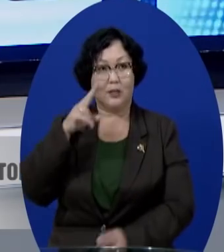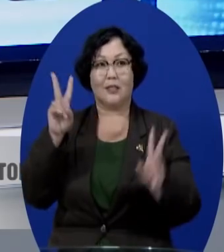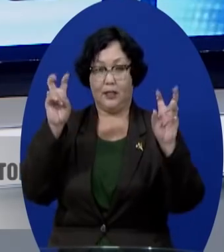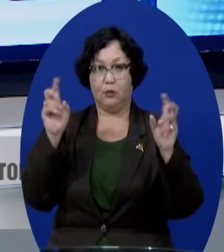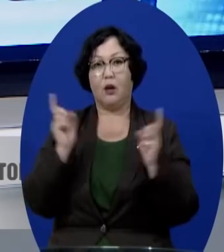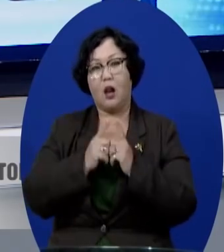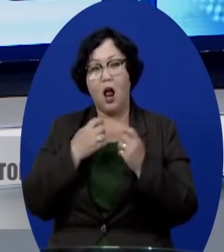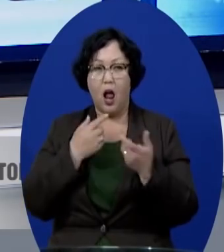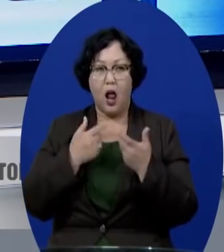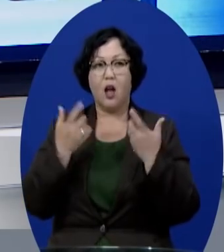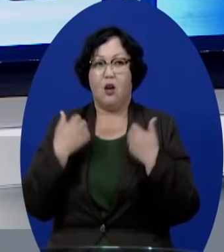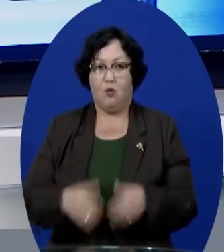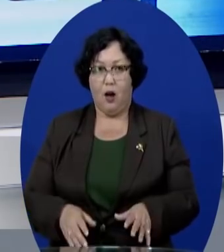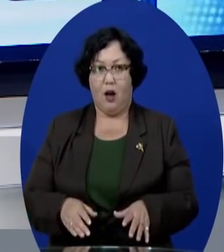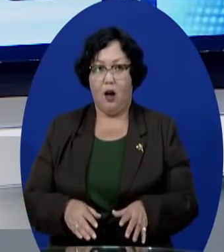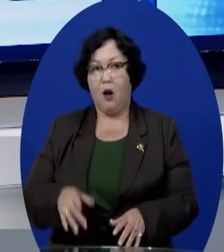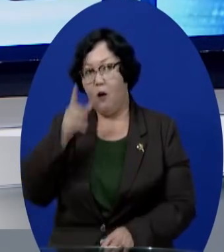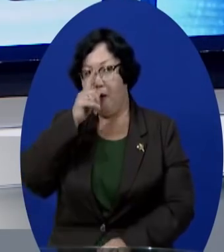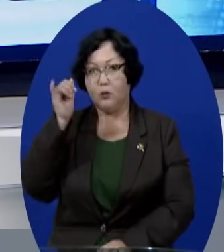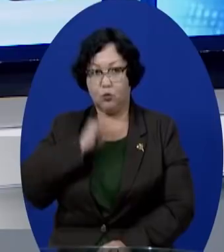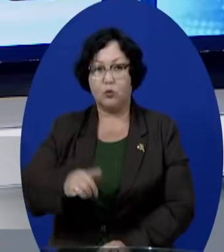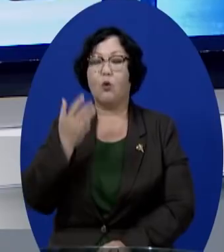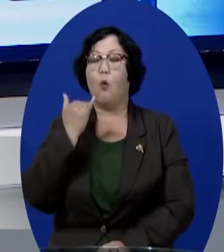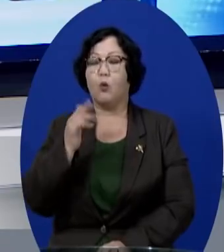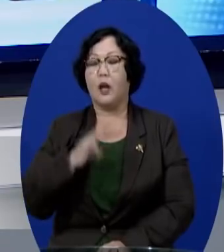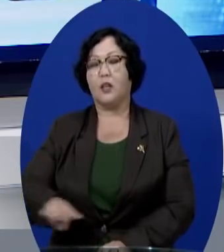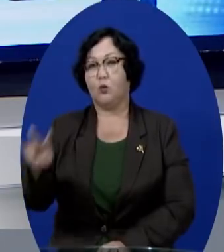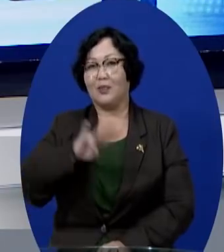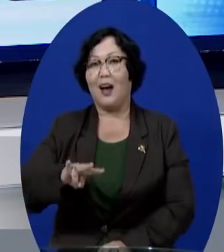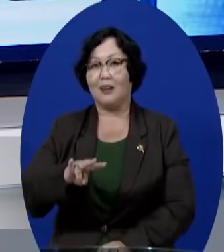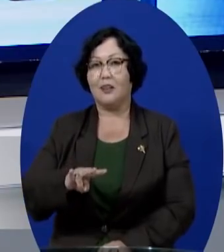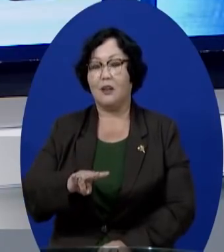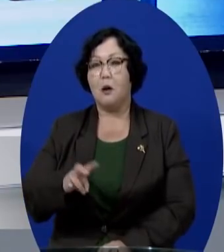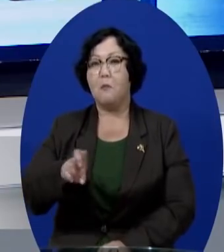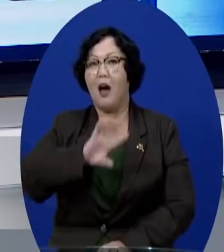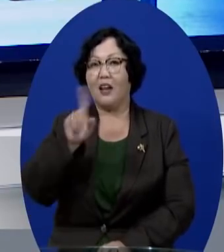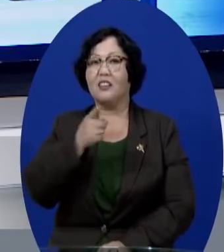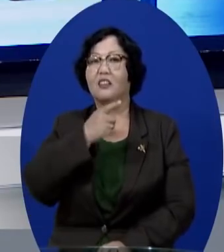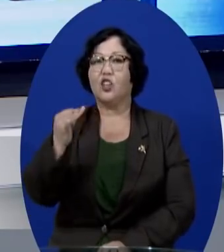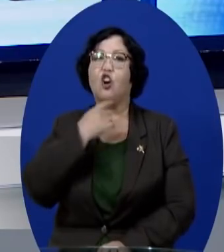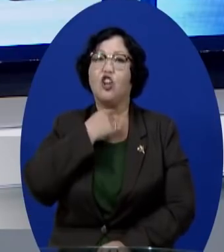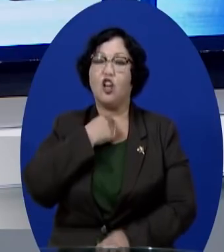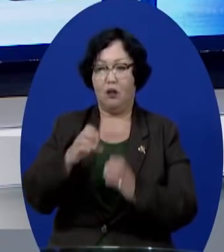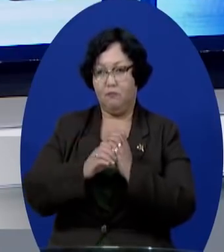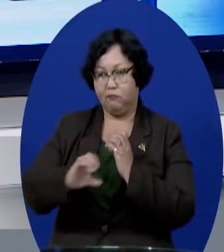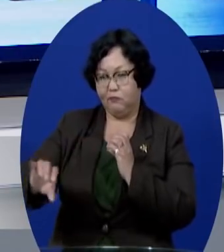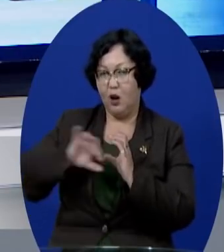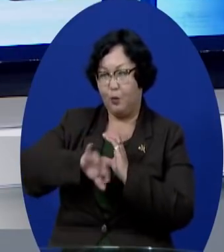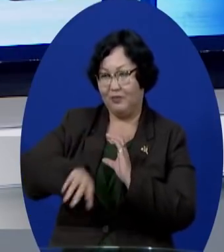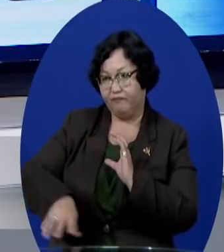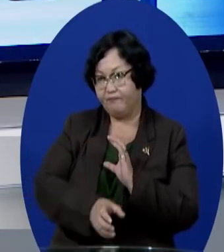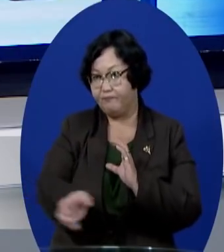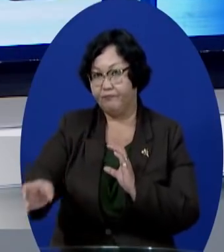хэлэлцээ хийлээ. За энэ айлчлалын үеэр Оросын холбооны улс Украинаар байгалийн хийгээ дамжуулна гэдгээ мэдгдлээ. За энэ нь Москва Герман